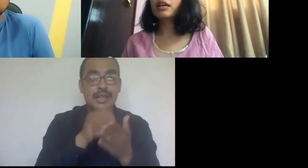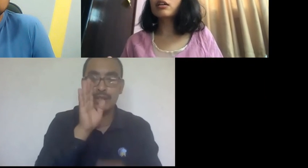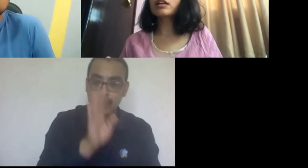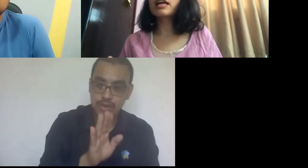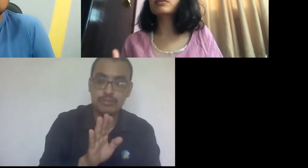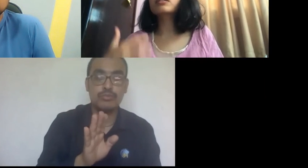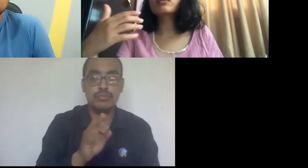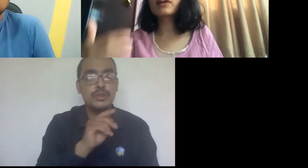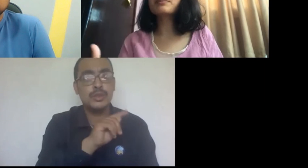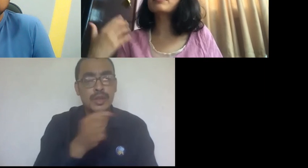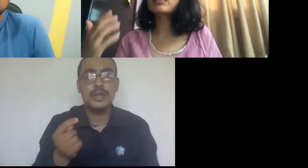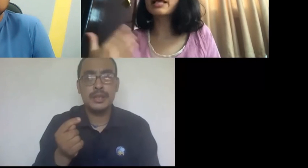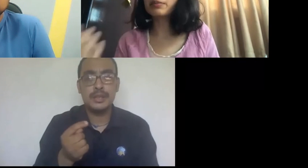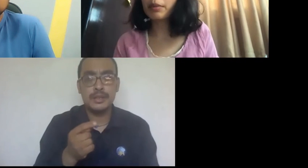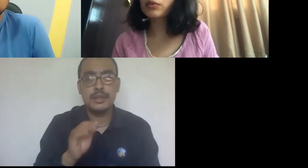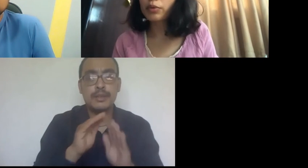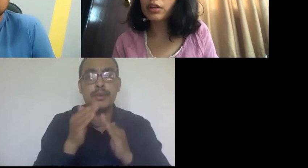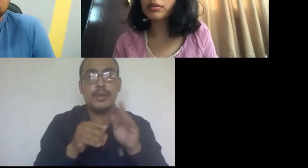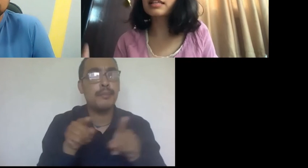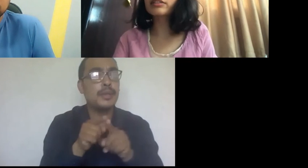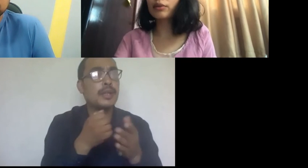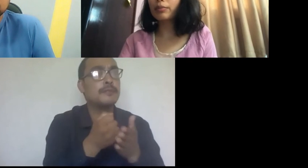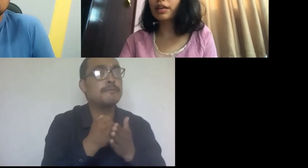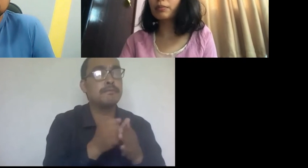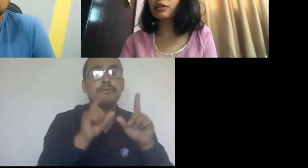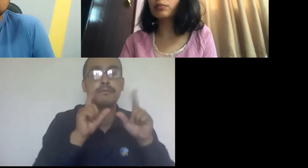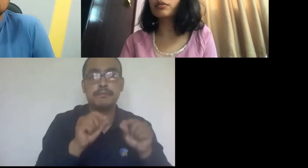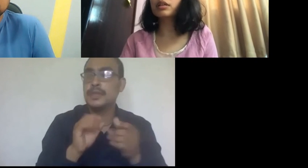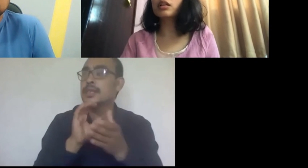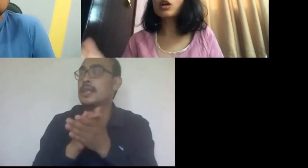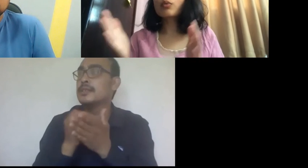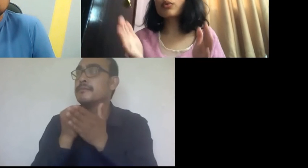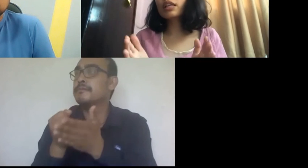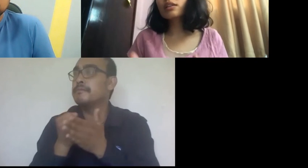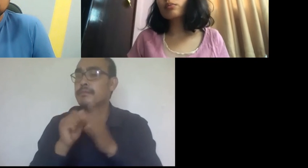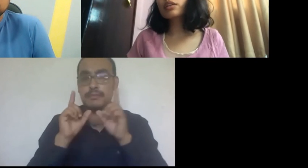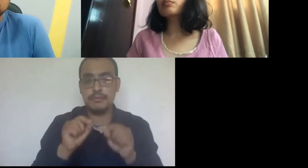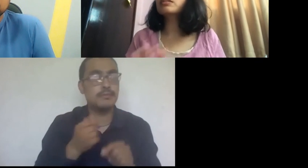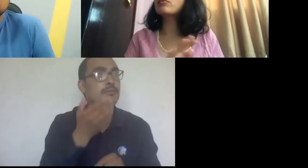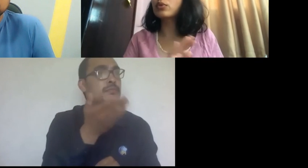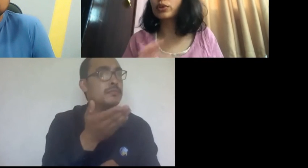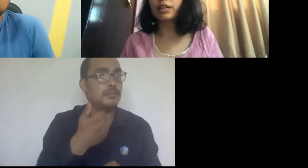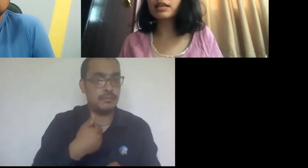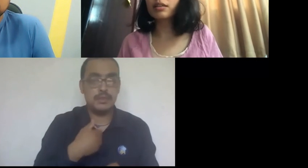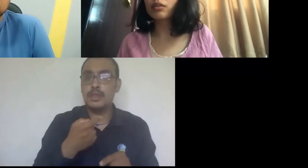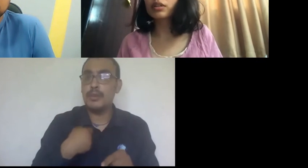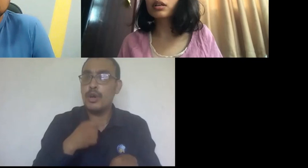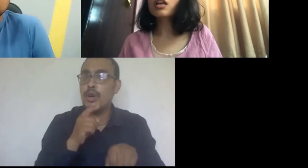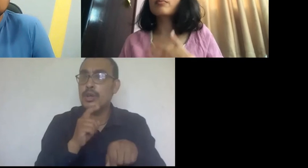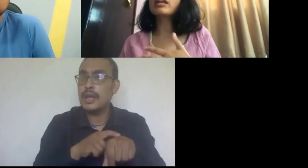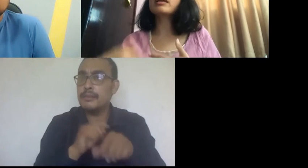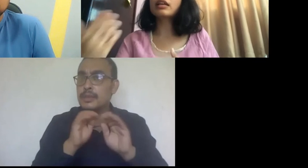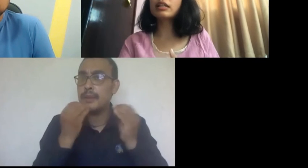भने, कहिले कहीँ हामीले चाहिँ फ्यामिलीलाई पनि हेल्प माग्नुपर्ने हुन्छ, साथीहरूलाई पनि हेल्प माग्नुपर्ने हुन्छ होइन। म यति समयसम्म चाहिँ म सोसियल मिडिया